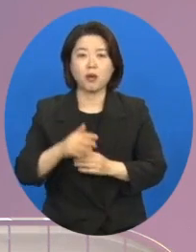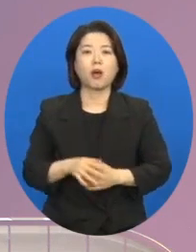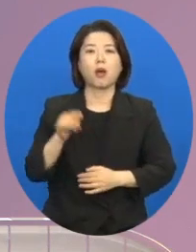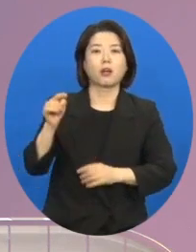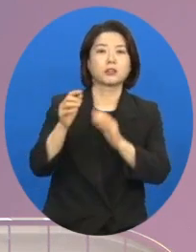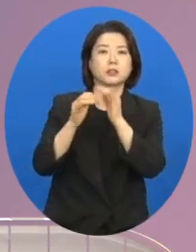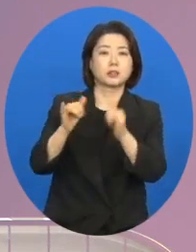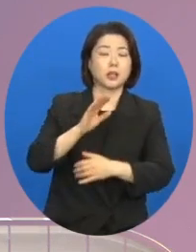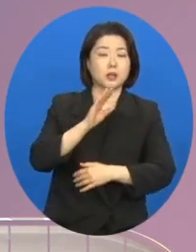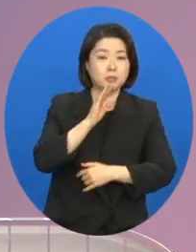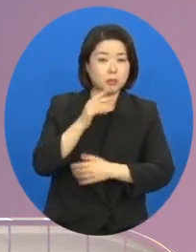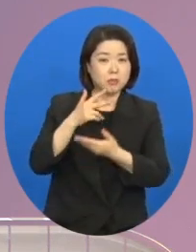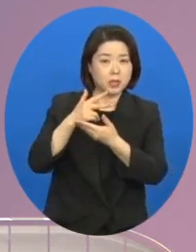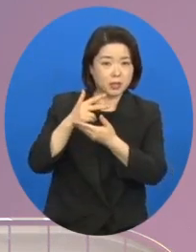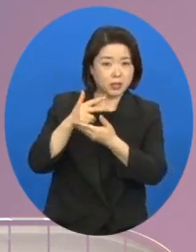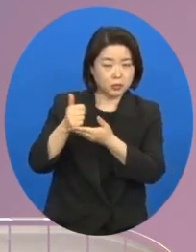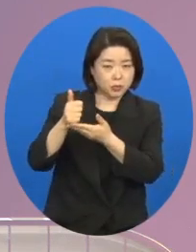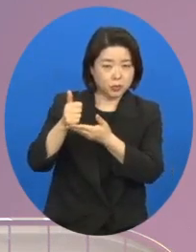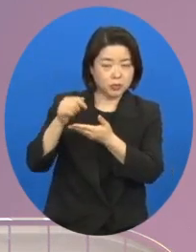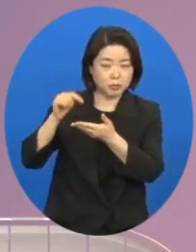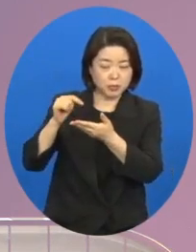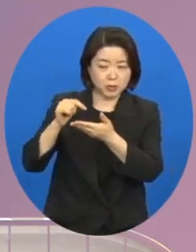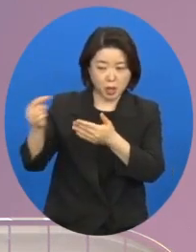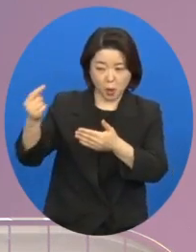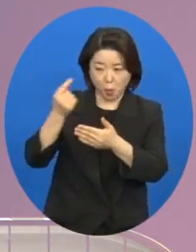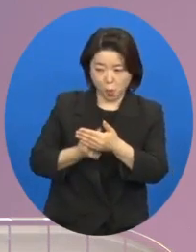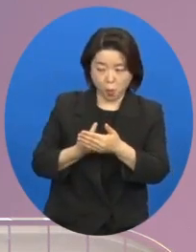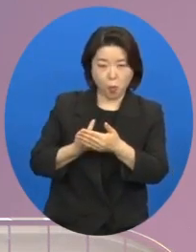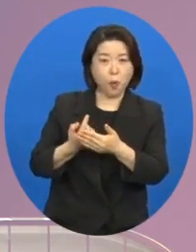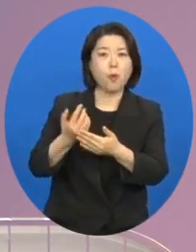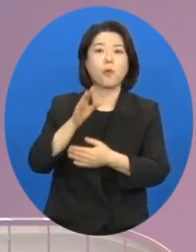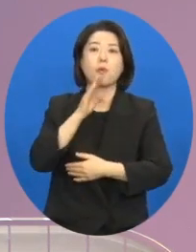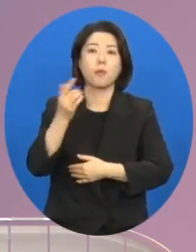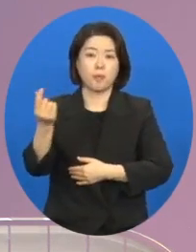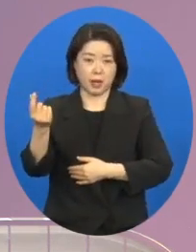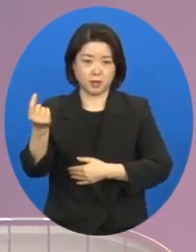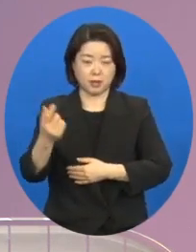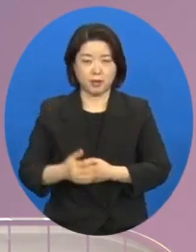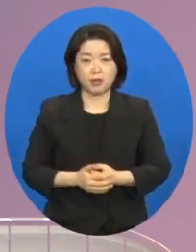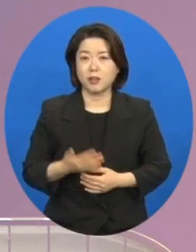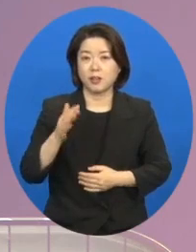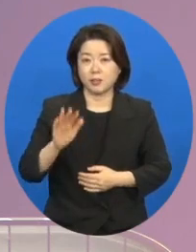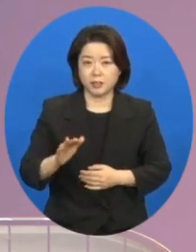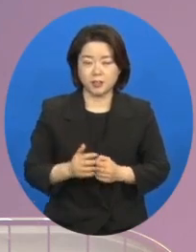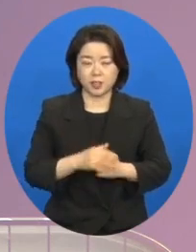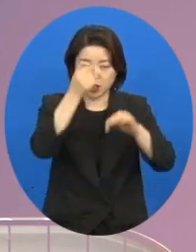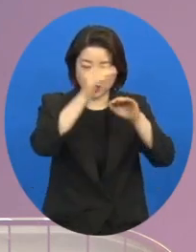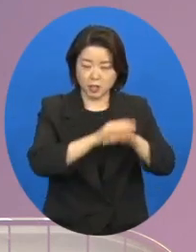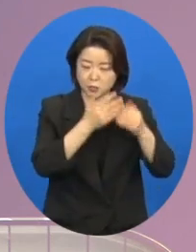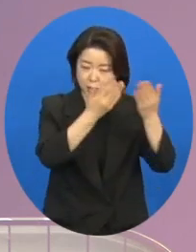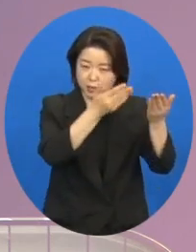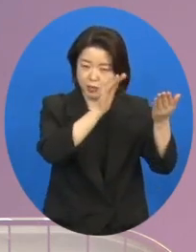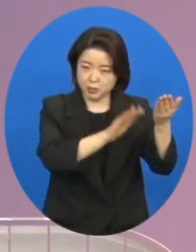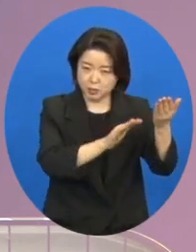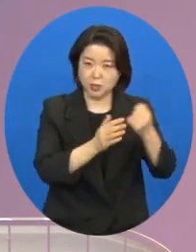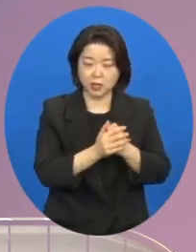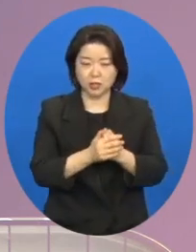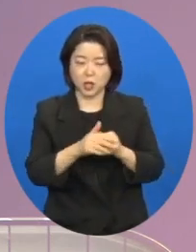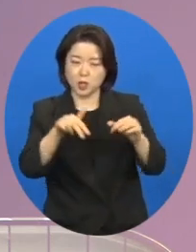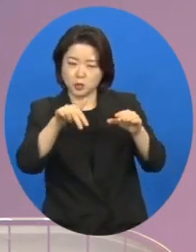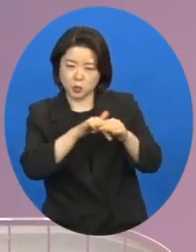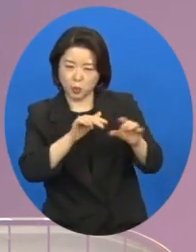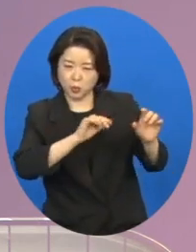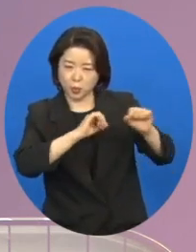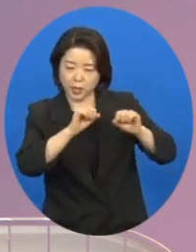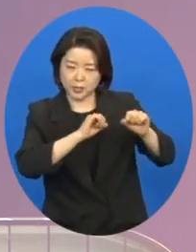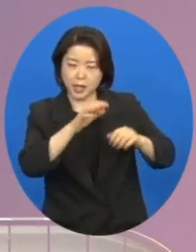사람이 정말 주님이 그 사람의 마음의 방에 와 계신 분이죠. 그런데 예배는 드리지만 또 종교 행사는